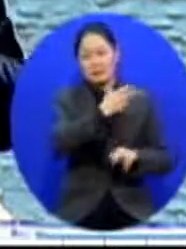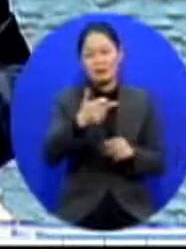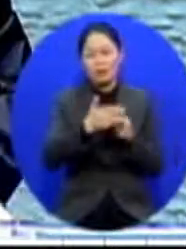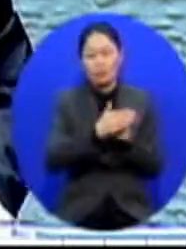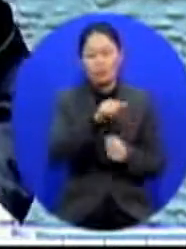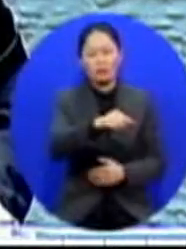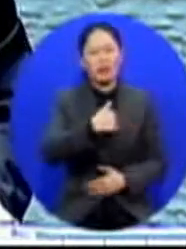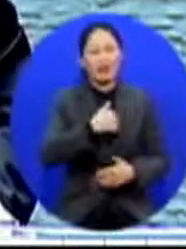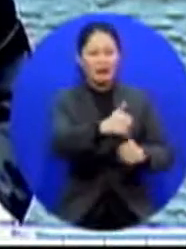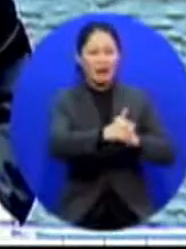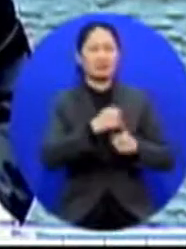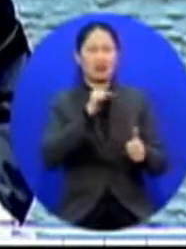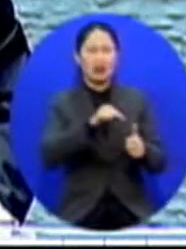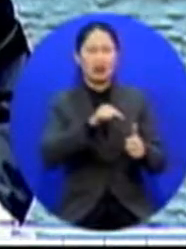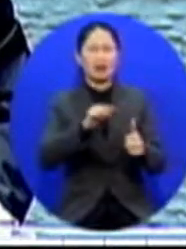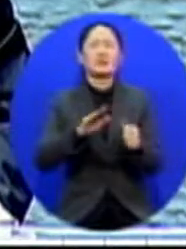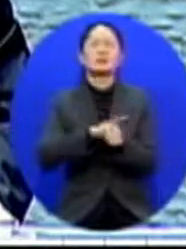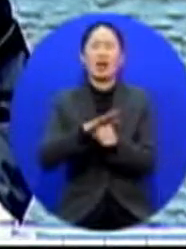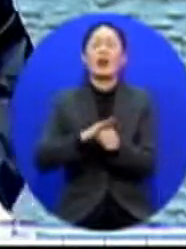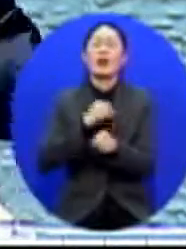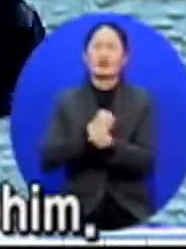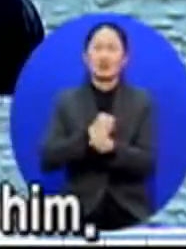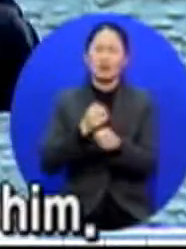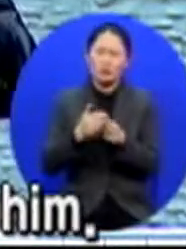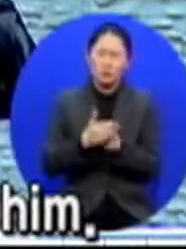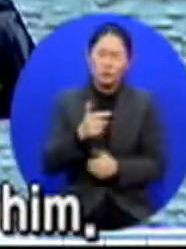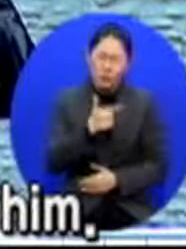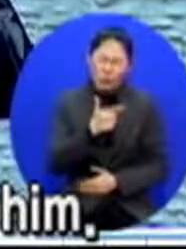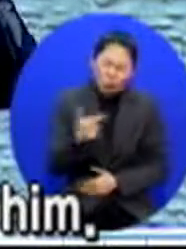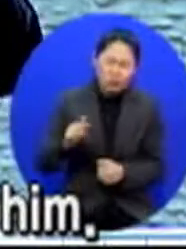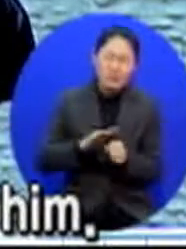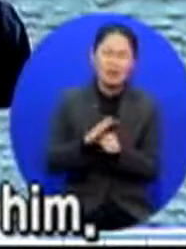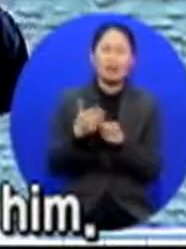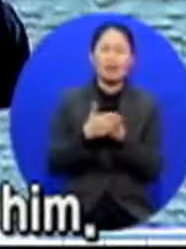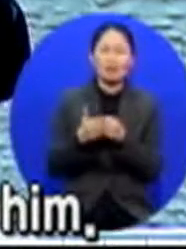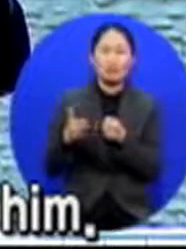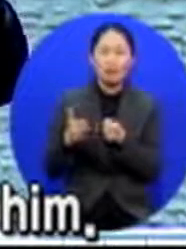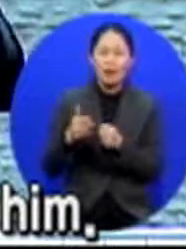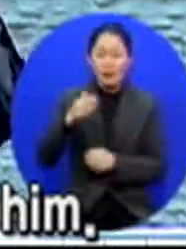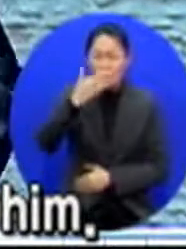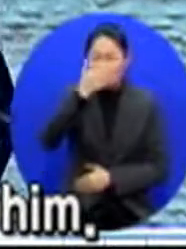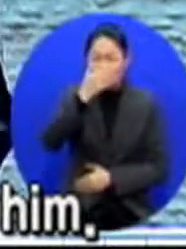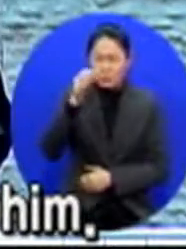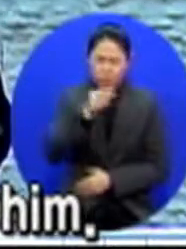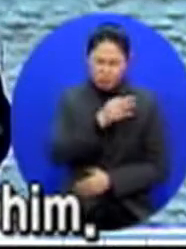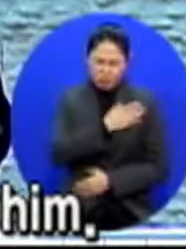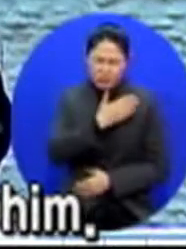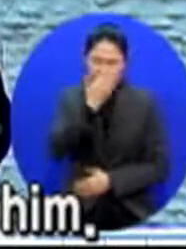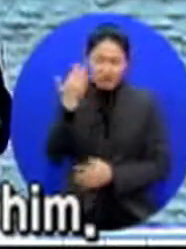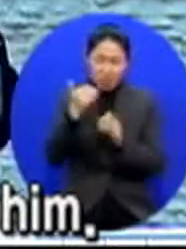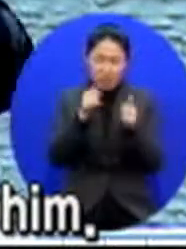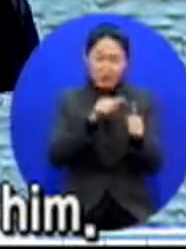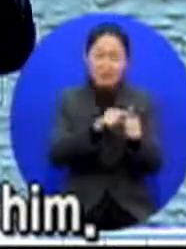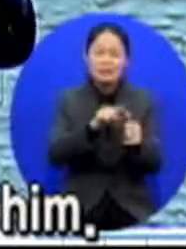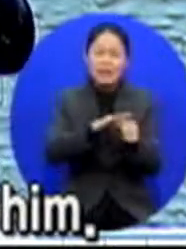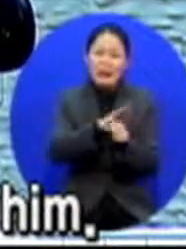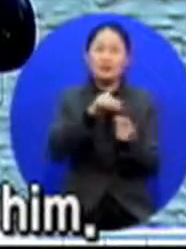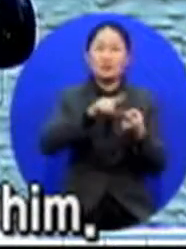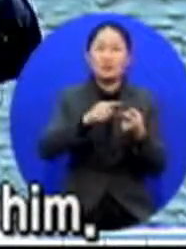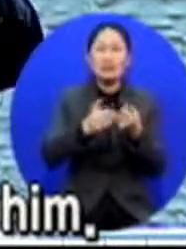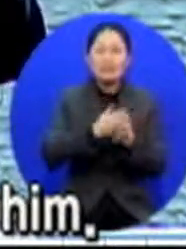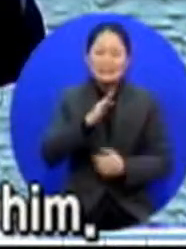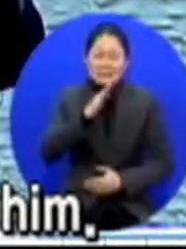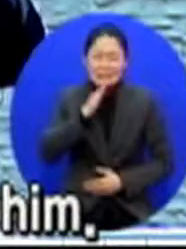나를 따르라 사양 하신 거잖아요 너무 사랑하니까 그 부자 청년이 너무 사랑스러운 이까 진짜를